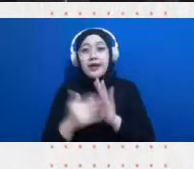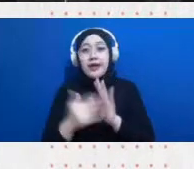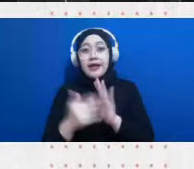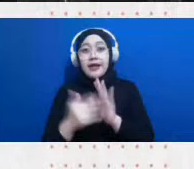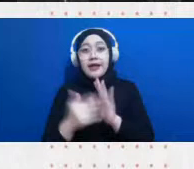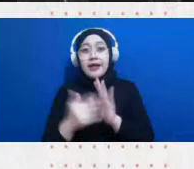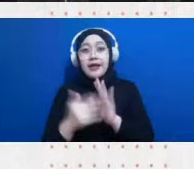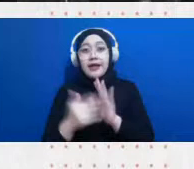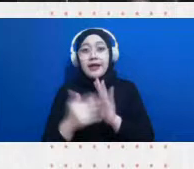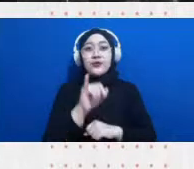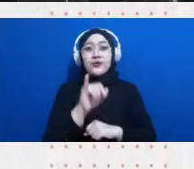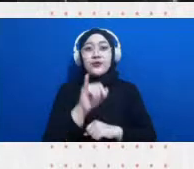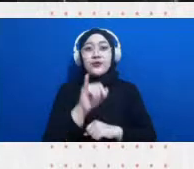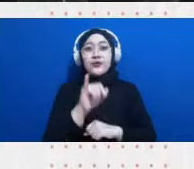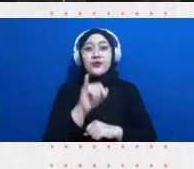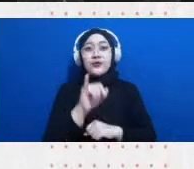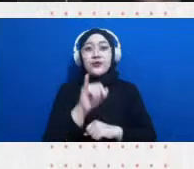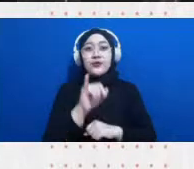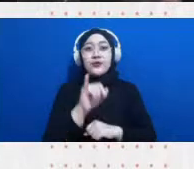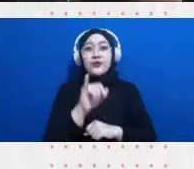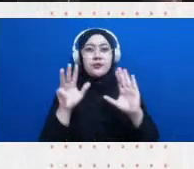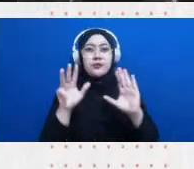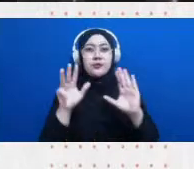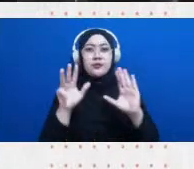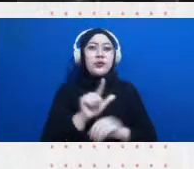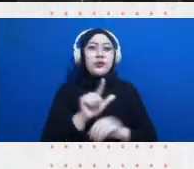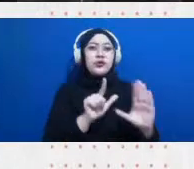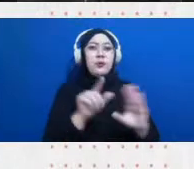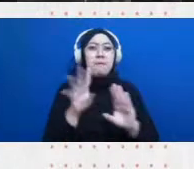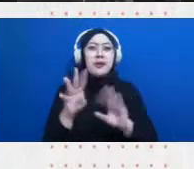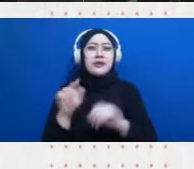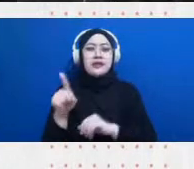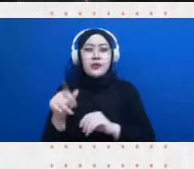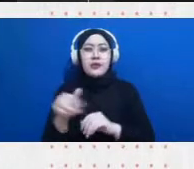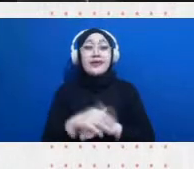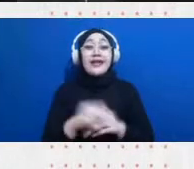untuk teman-teman memasukkan nama aslinya sehingga bisa lebih mudah